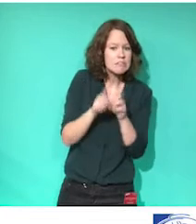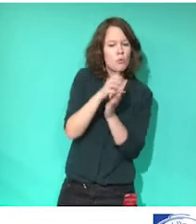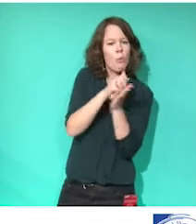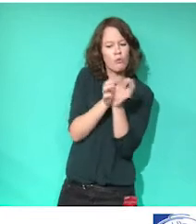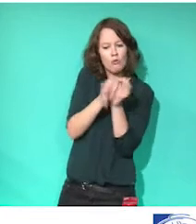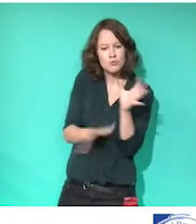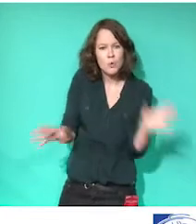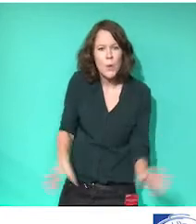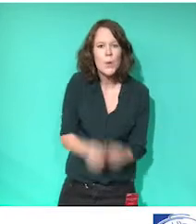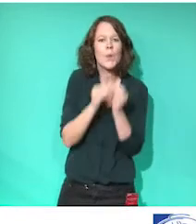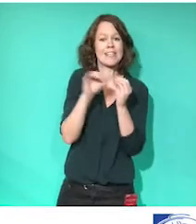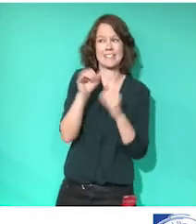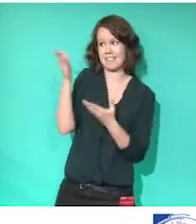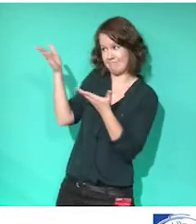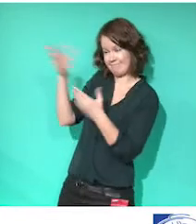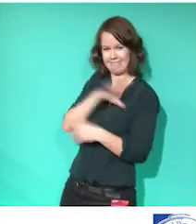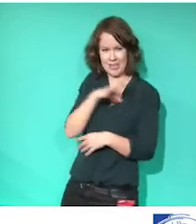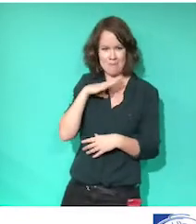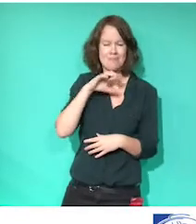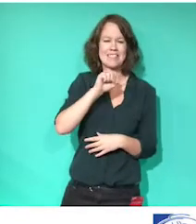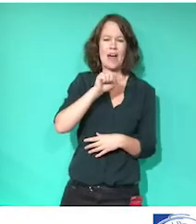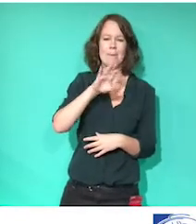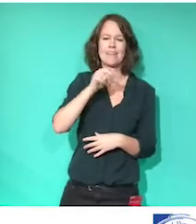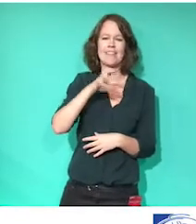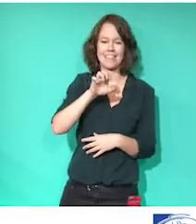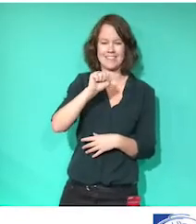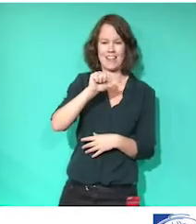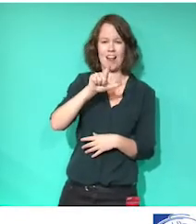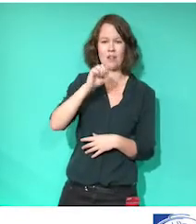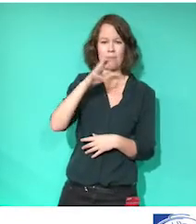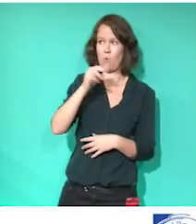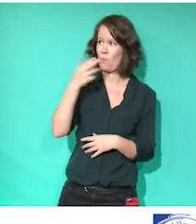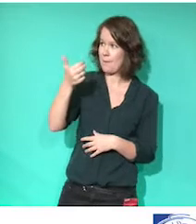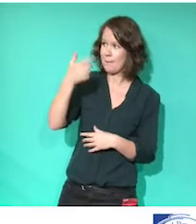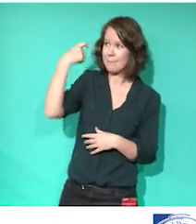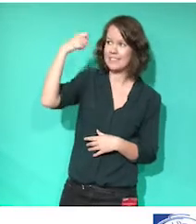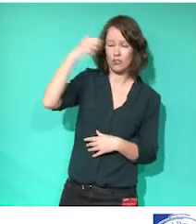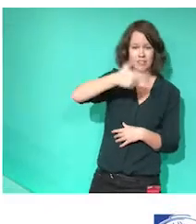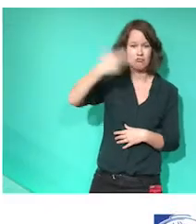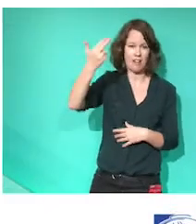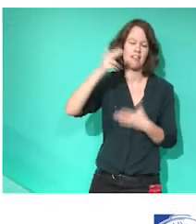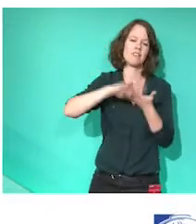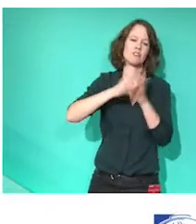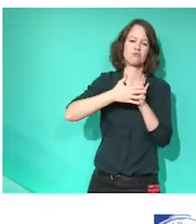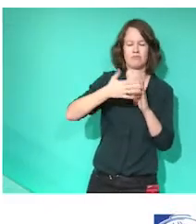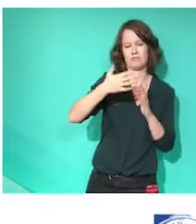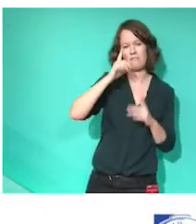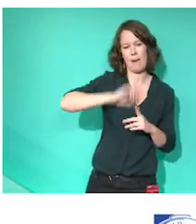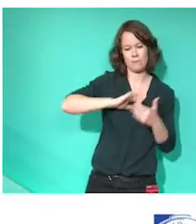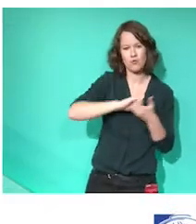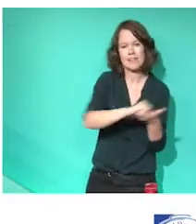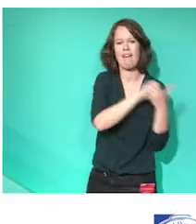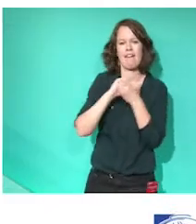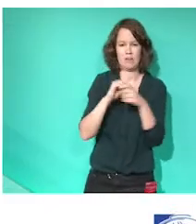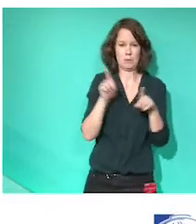Et le compte rendu était assuré par Sabine Salmon, présidente nationale de l'association Femmes Solidaires et directrice de